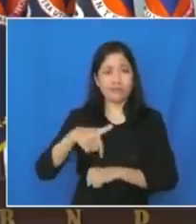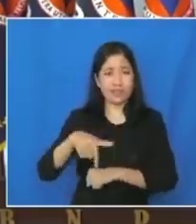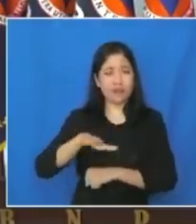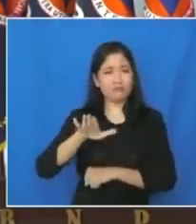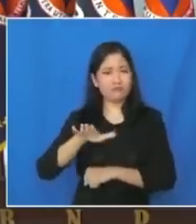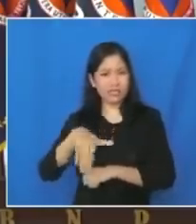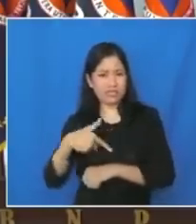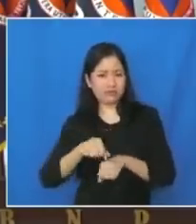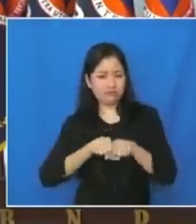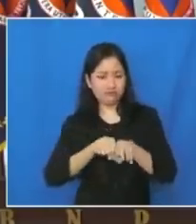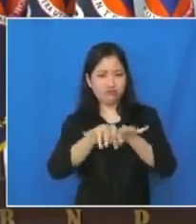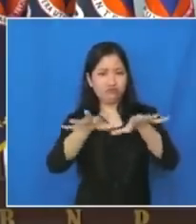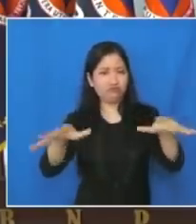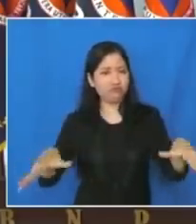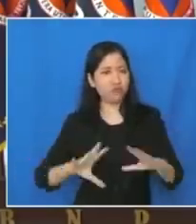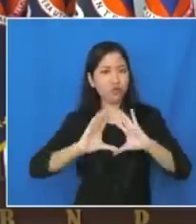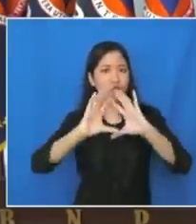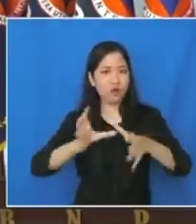menjadi pandemi di seluruh dunia.